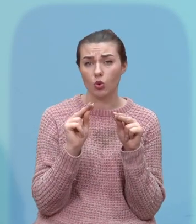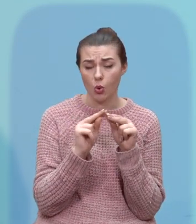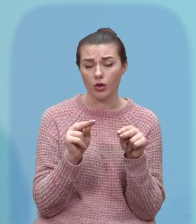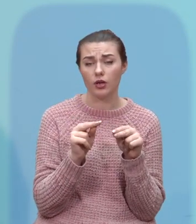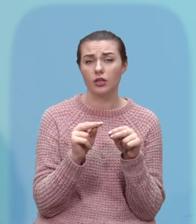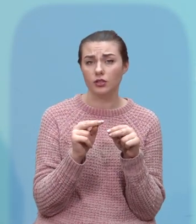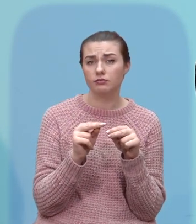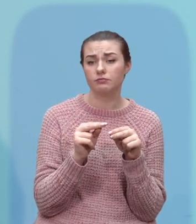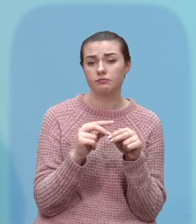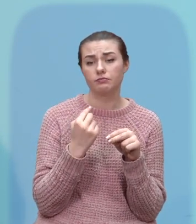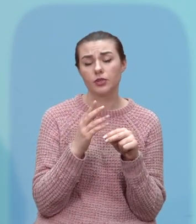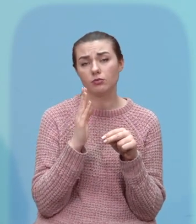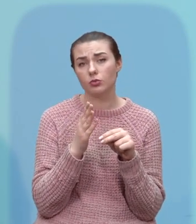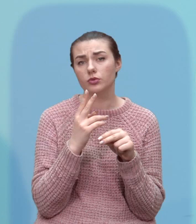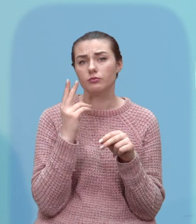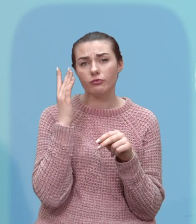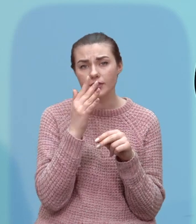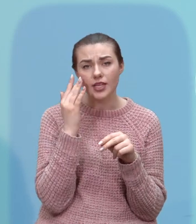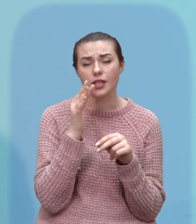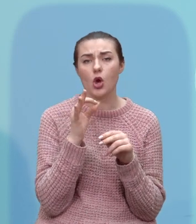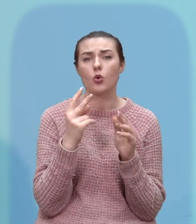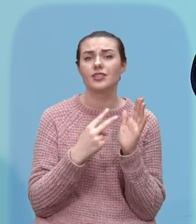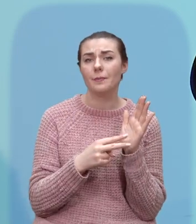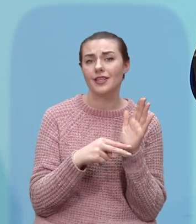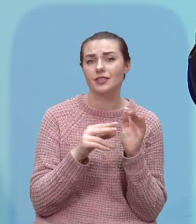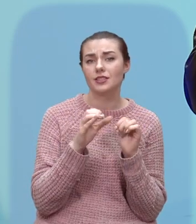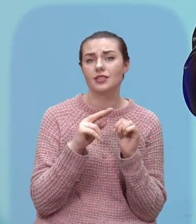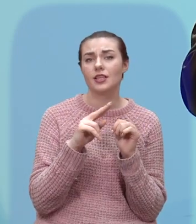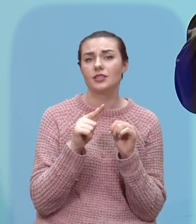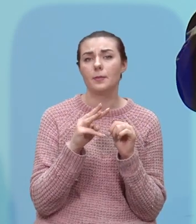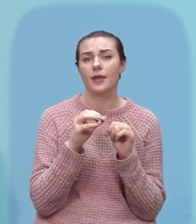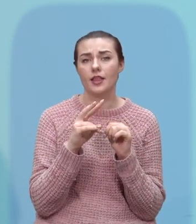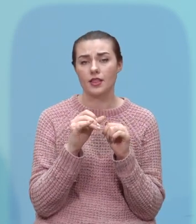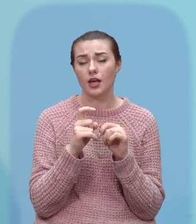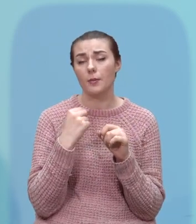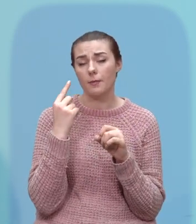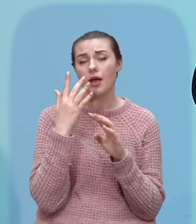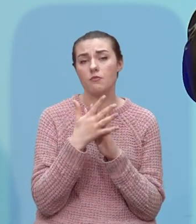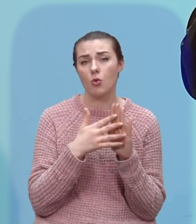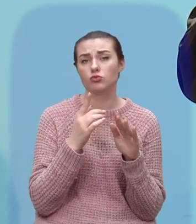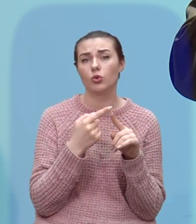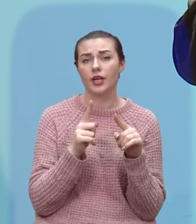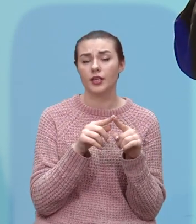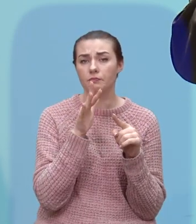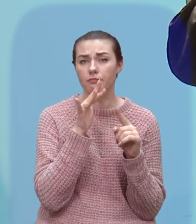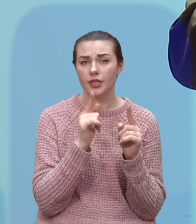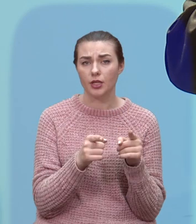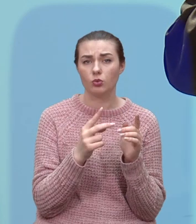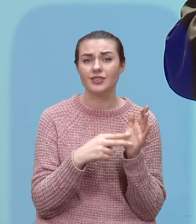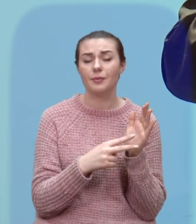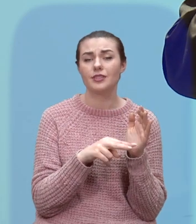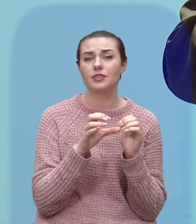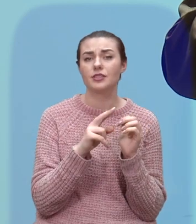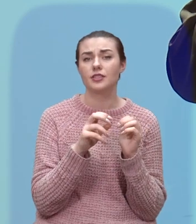урок вот и вот это видение о 70 седминах мы поймем что этот период